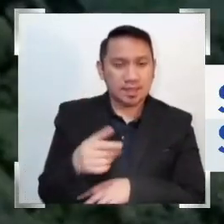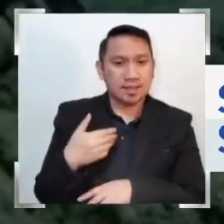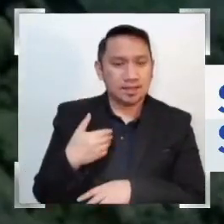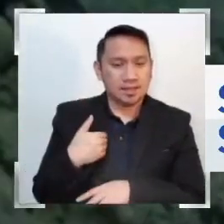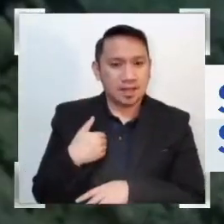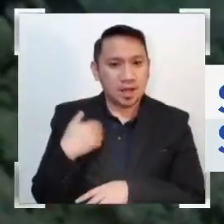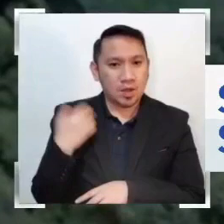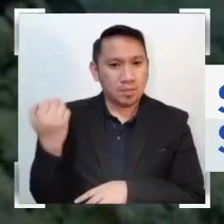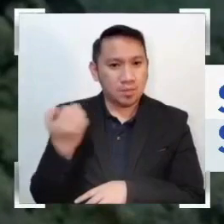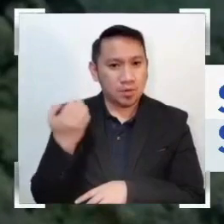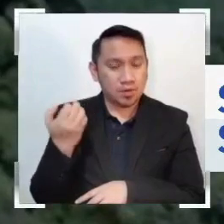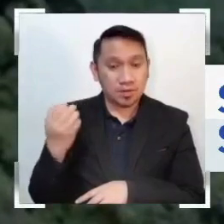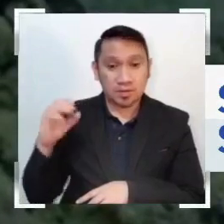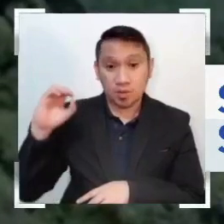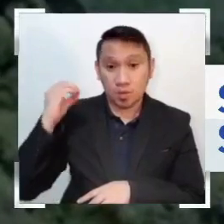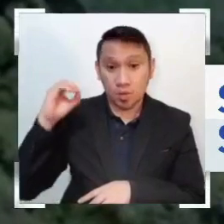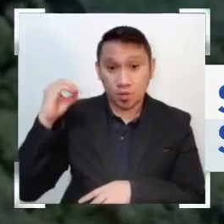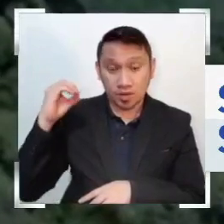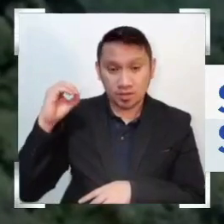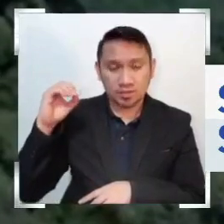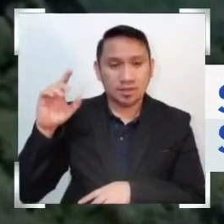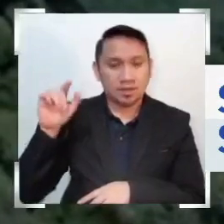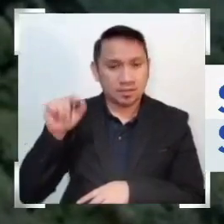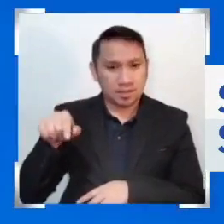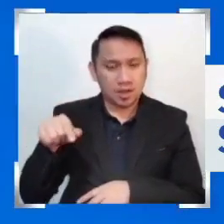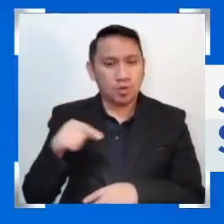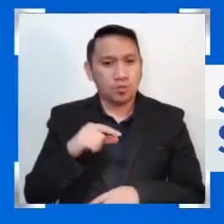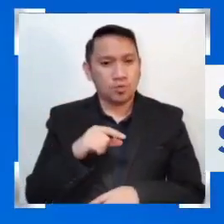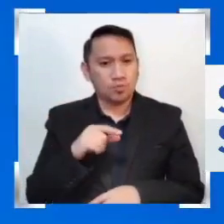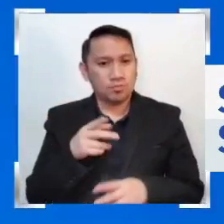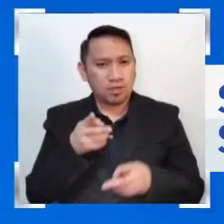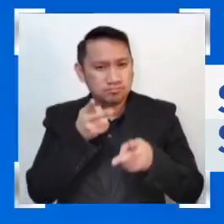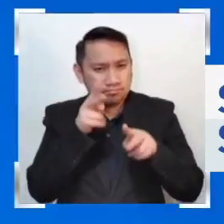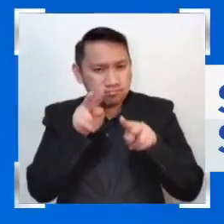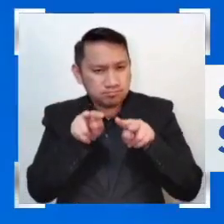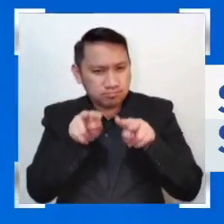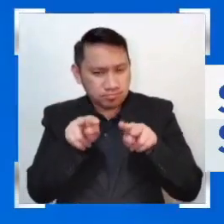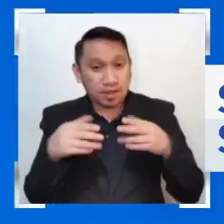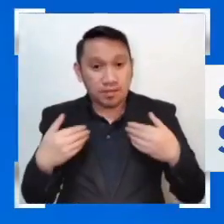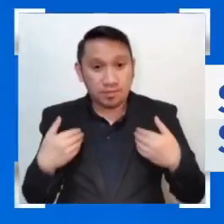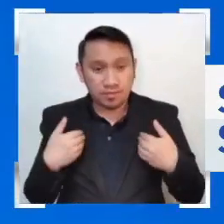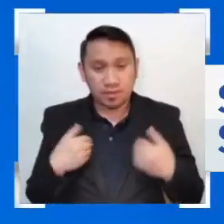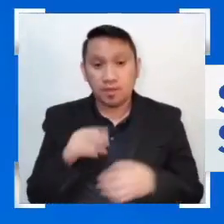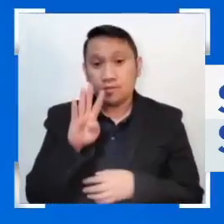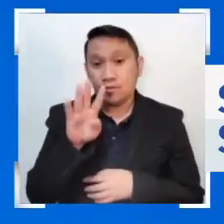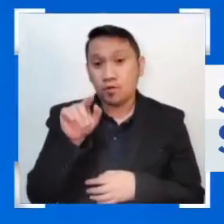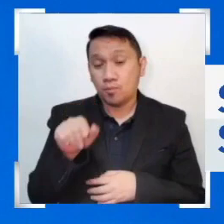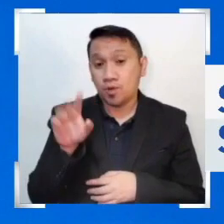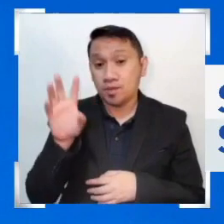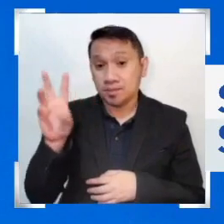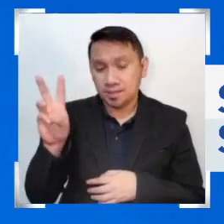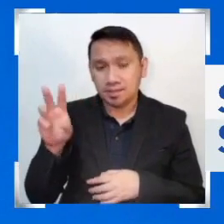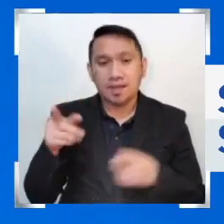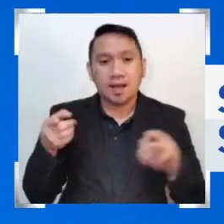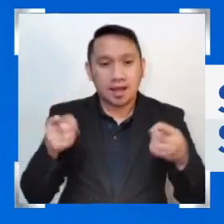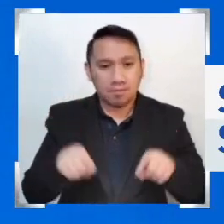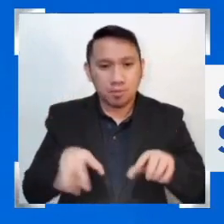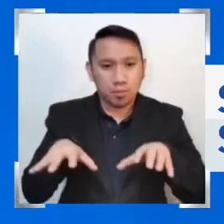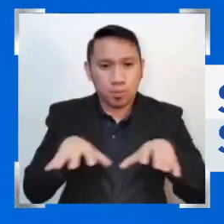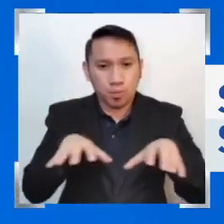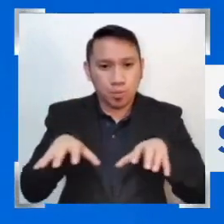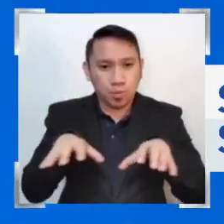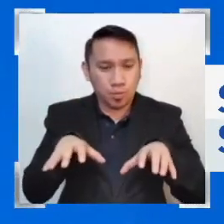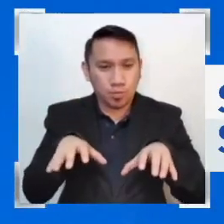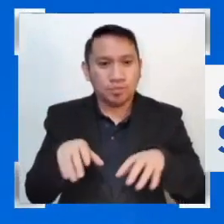mas makapag-monitor ang mga otoridad. Nagkaroon din po ng 4.6 magnitude na lindol sa timog ng